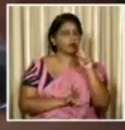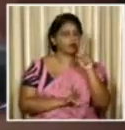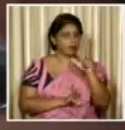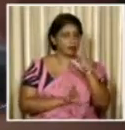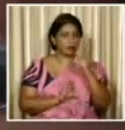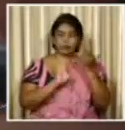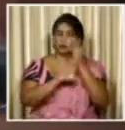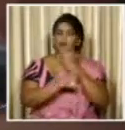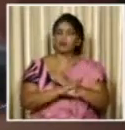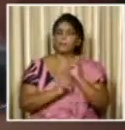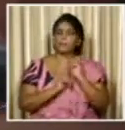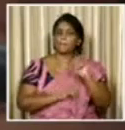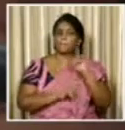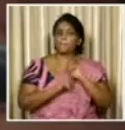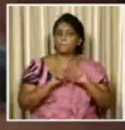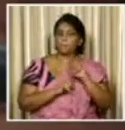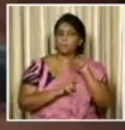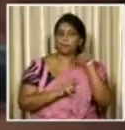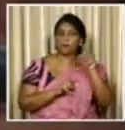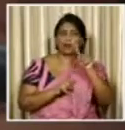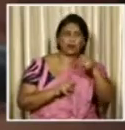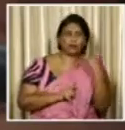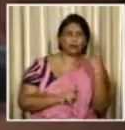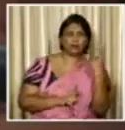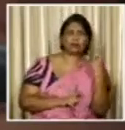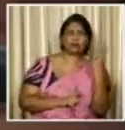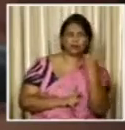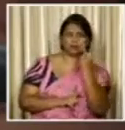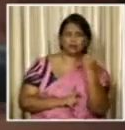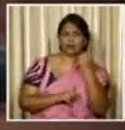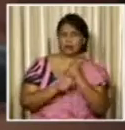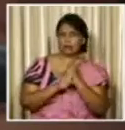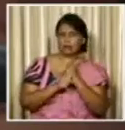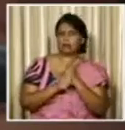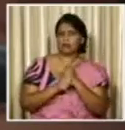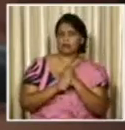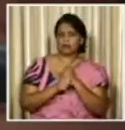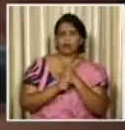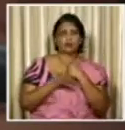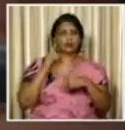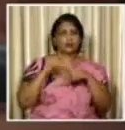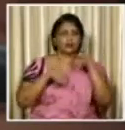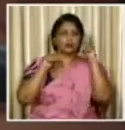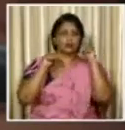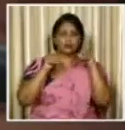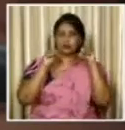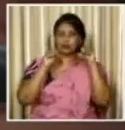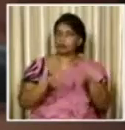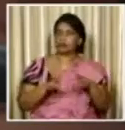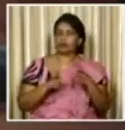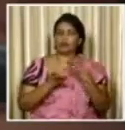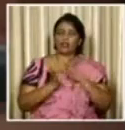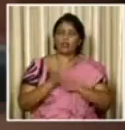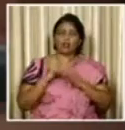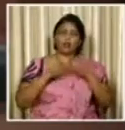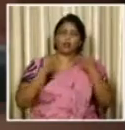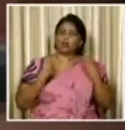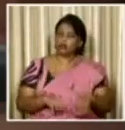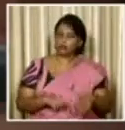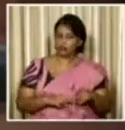කලින් පාර්ලිමේන්තුවේ ඔහු සහ තව එක් අයෙක් මම හිතන්නේ ආණ්ඩුවෙන් ඡන්දේ ප්‍රකාශරපත් කළා මන්ත්‍රී දුරේ හවුස් කරගත්තා. ඒ කියන්නේ